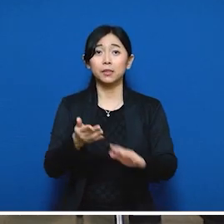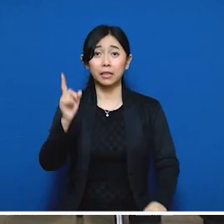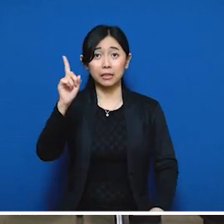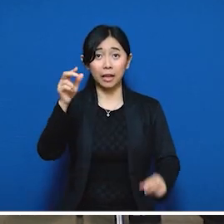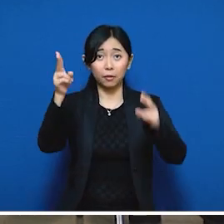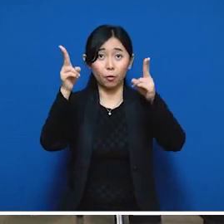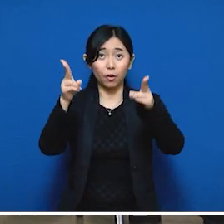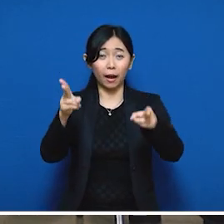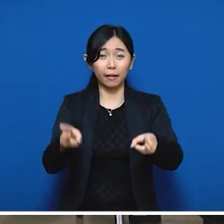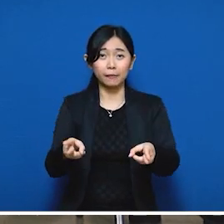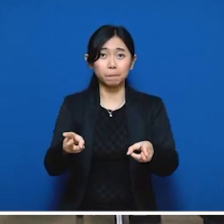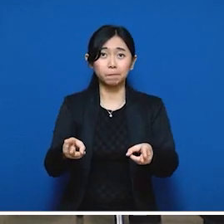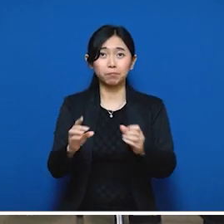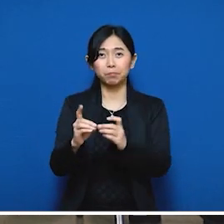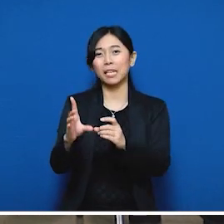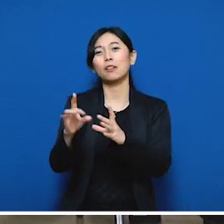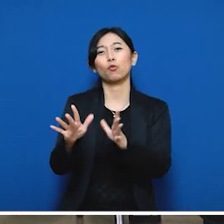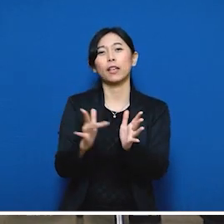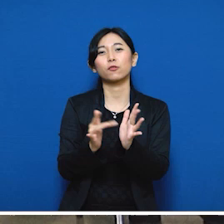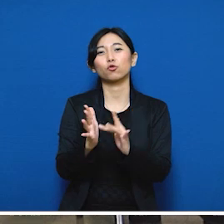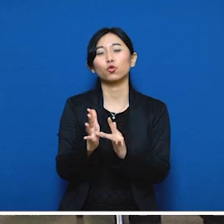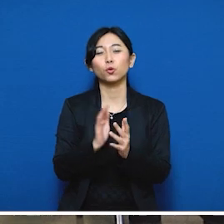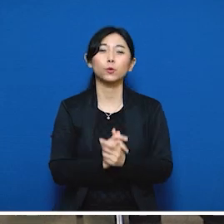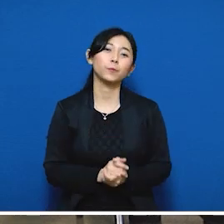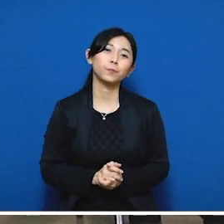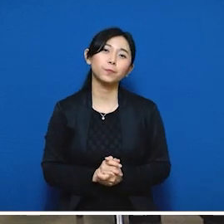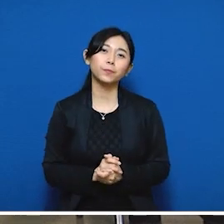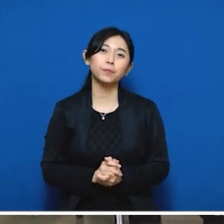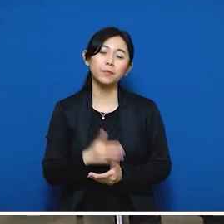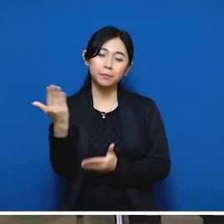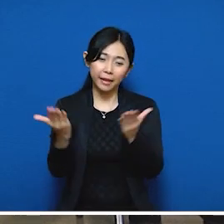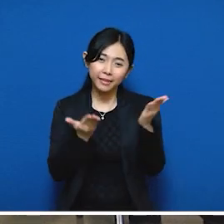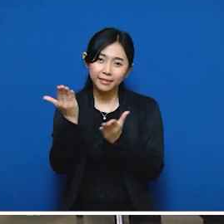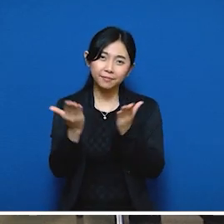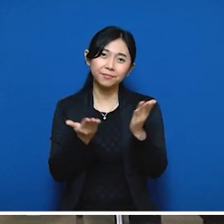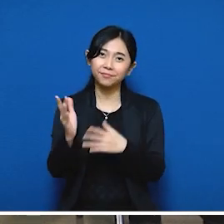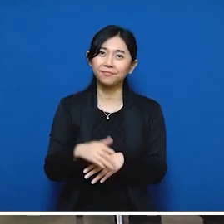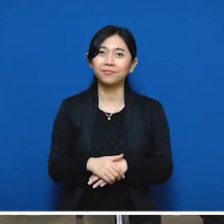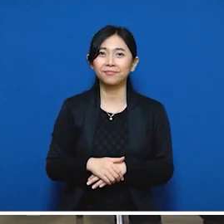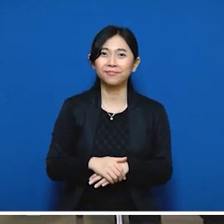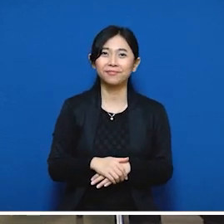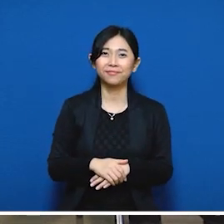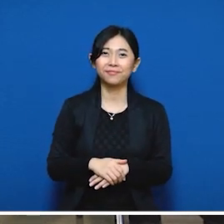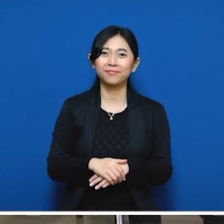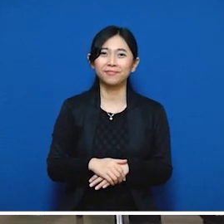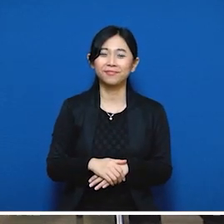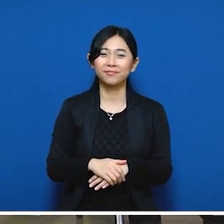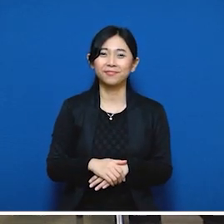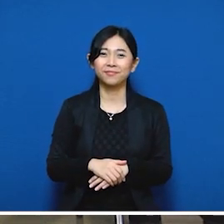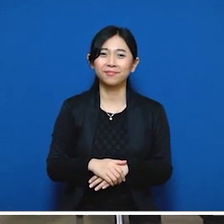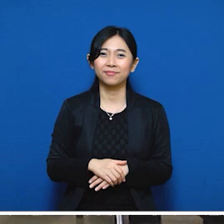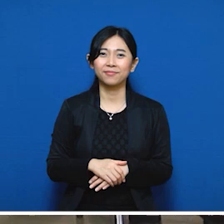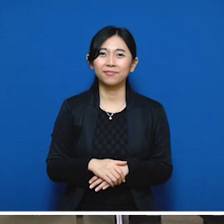seorang pengikut Tuhan, mau melayani, mau